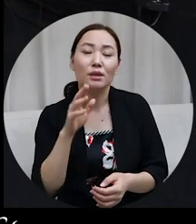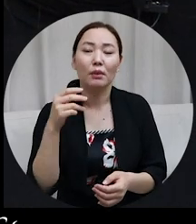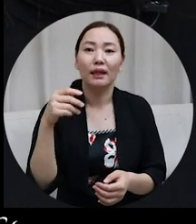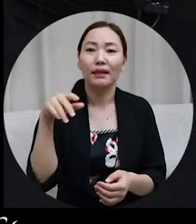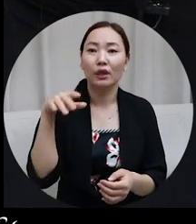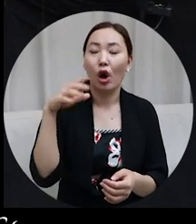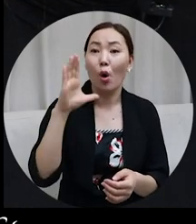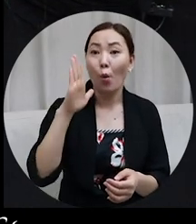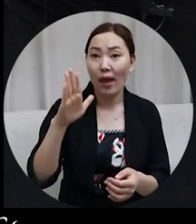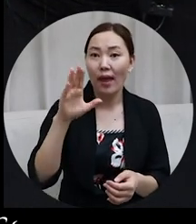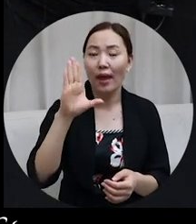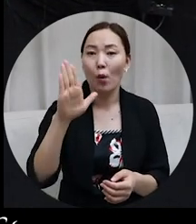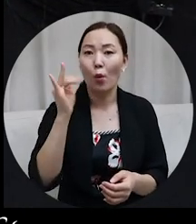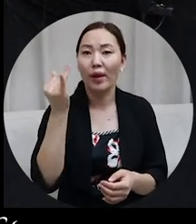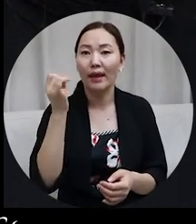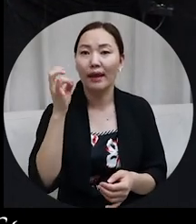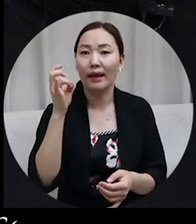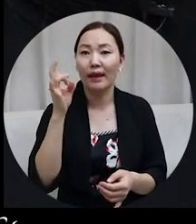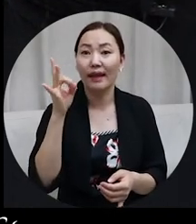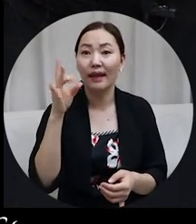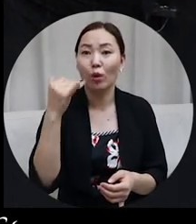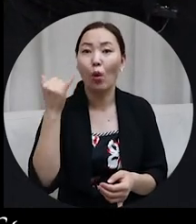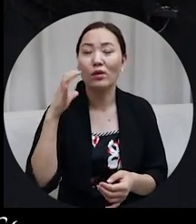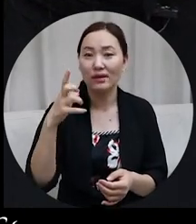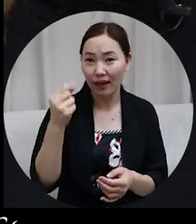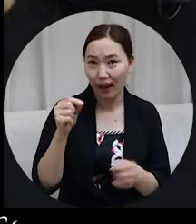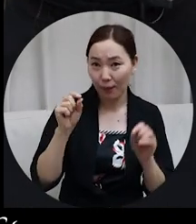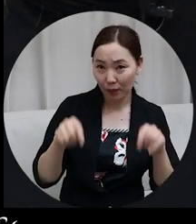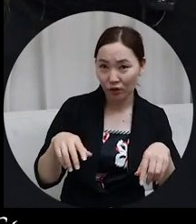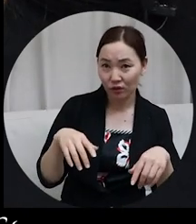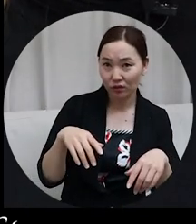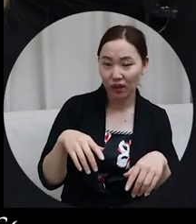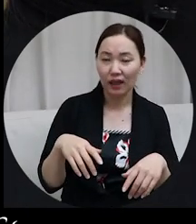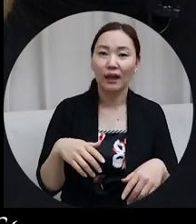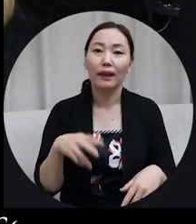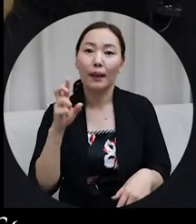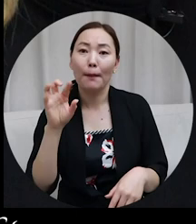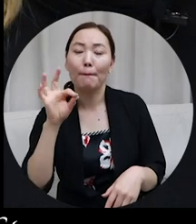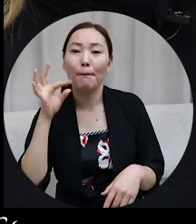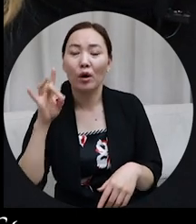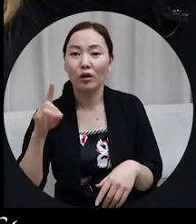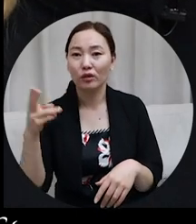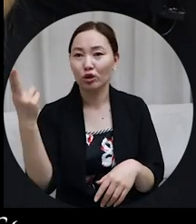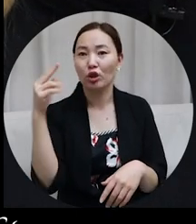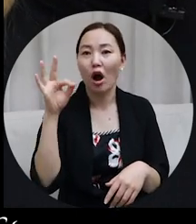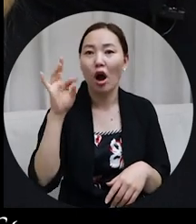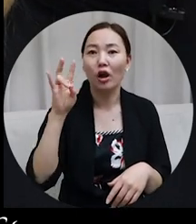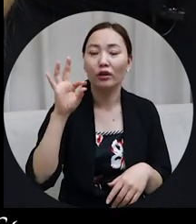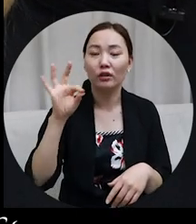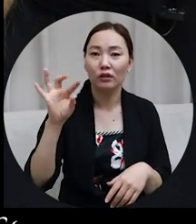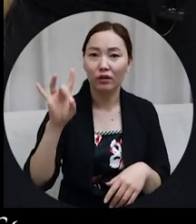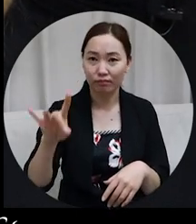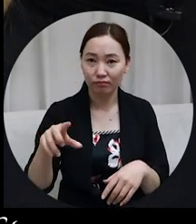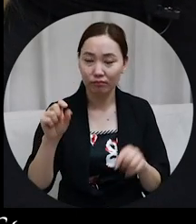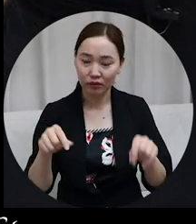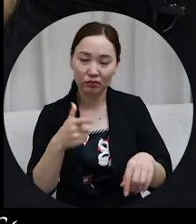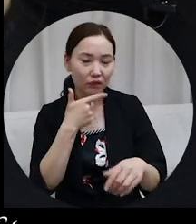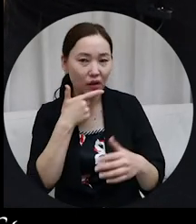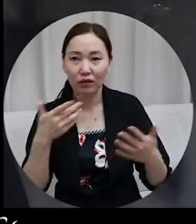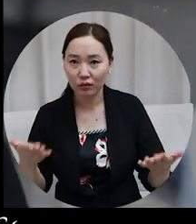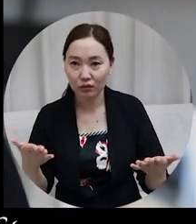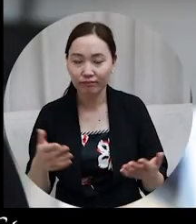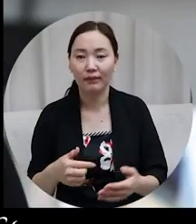ачих юм уу те. Уг нь бол ингээл хүндлэнгийн хүн харахад ийм олоолаа ажиж. За донор бол асуудал хөдөөл гэмээр л